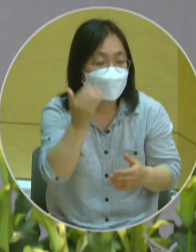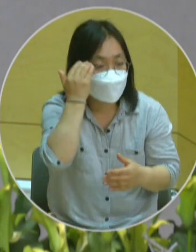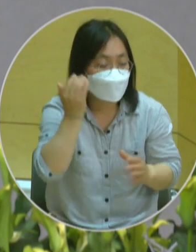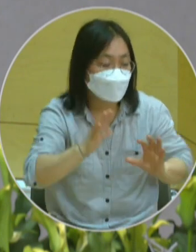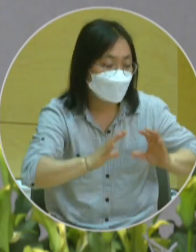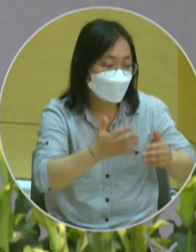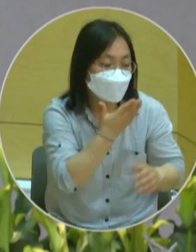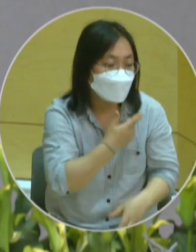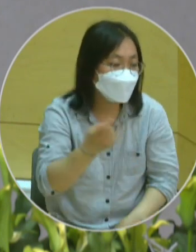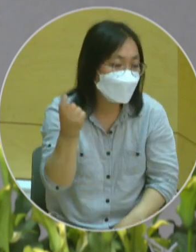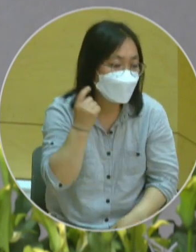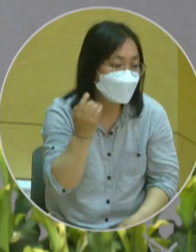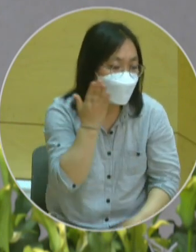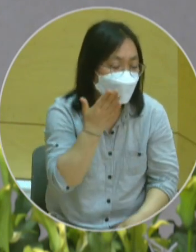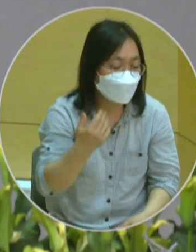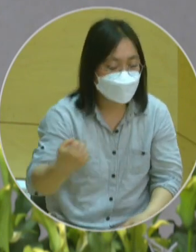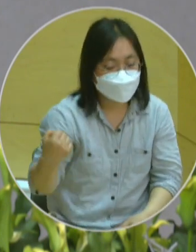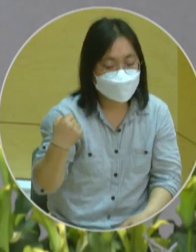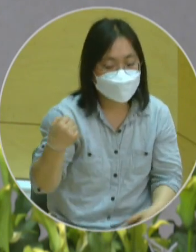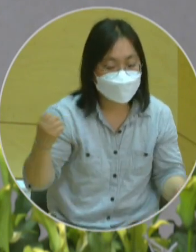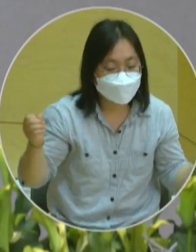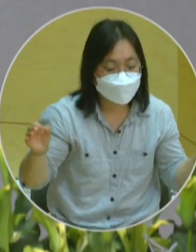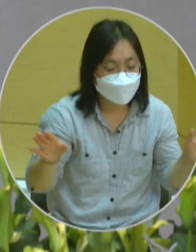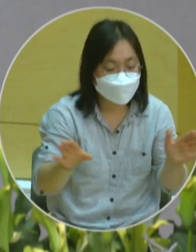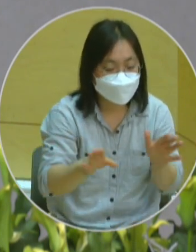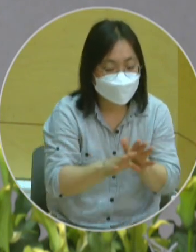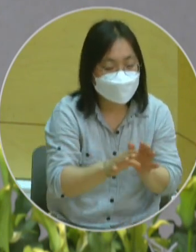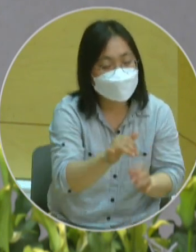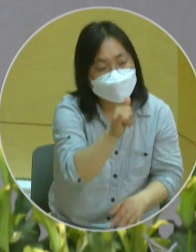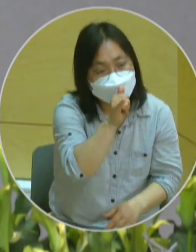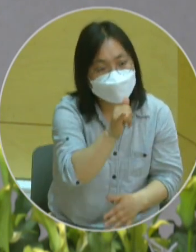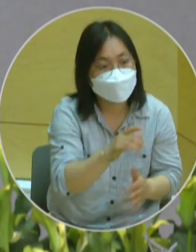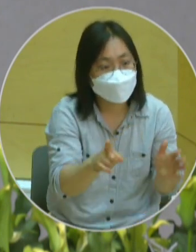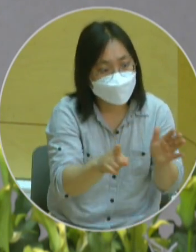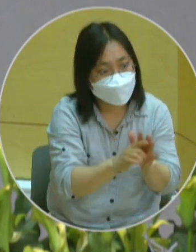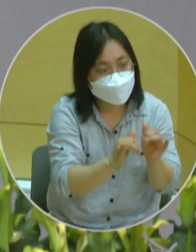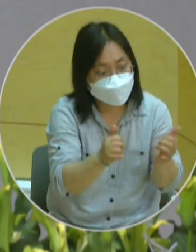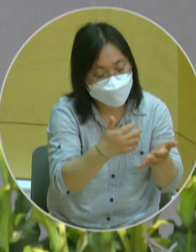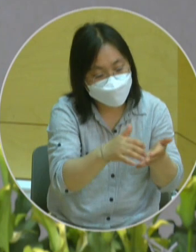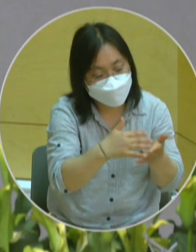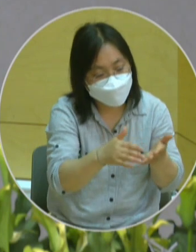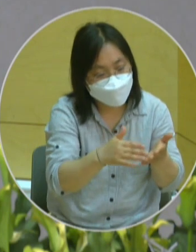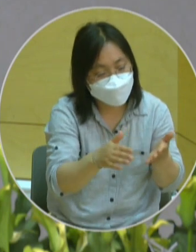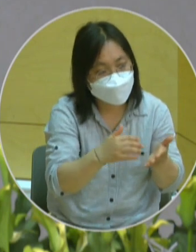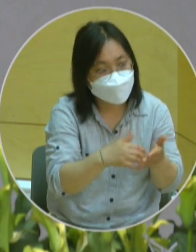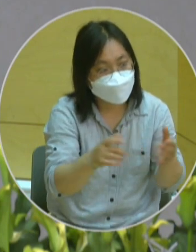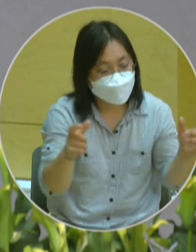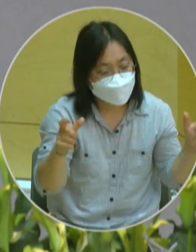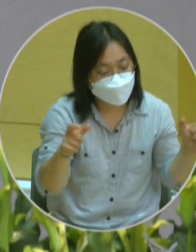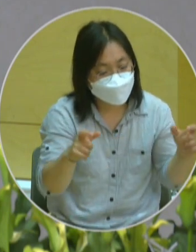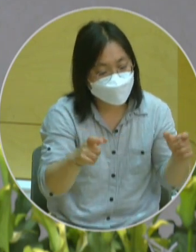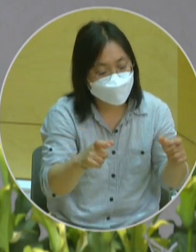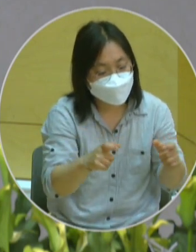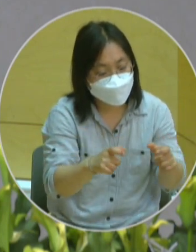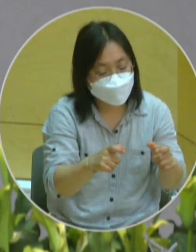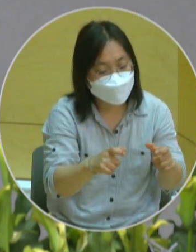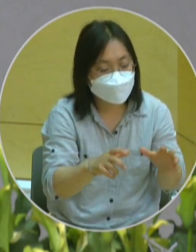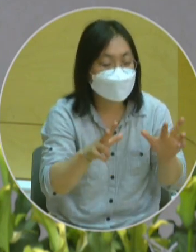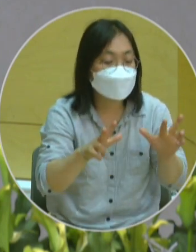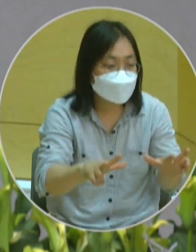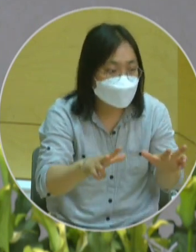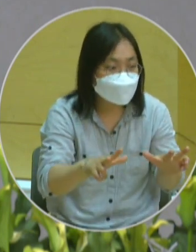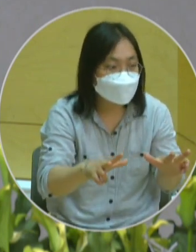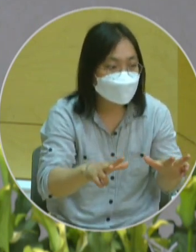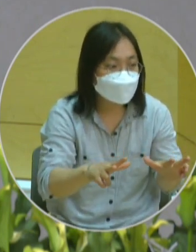우리나라의 복음의 영향력들이 점점 없어져가고 믿는 사람들의 숫자가 점점 들어가는 줄어들어가는 오히려